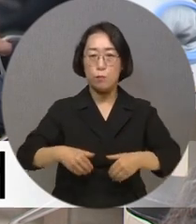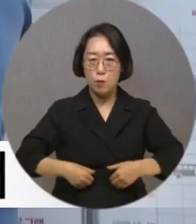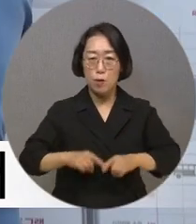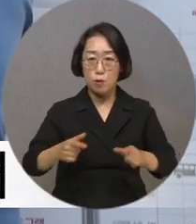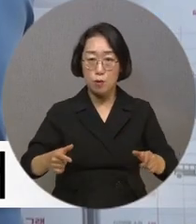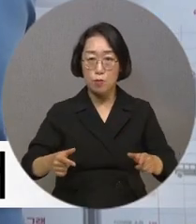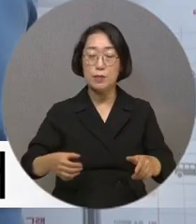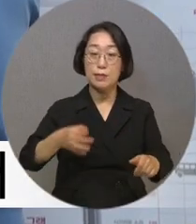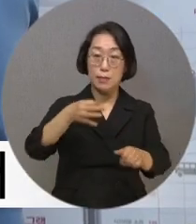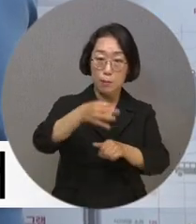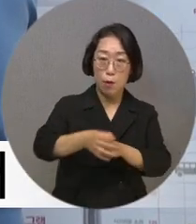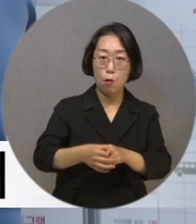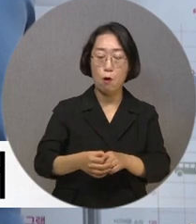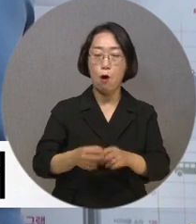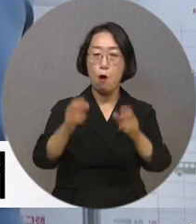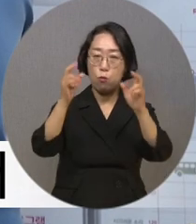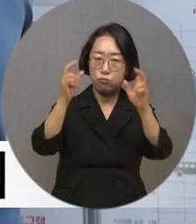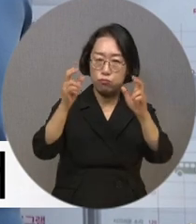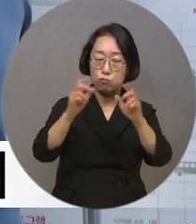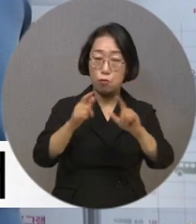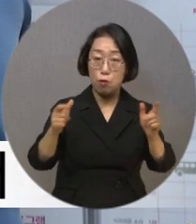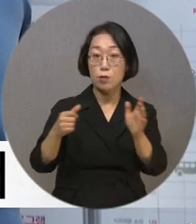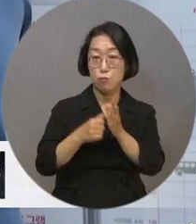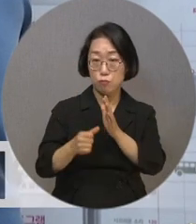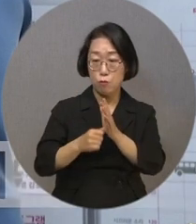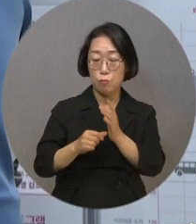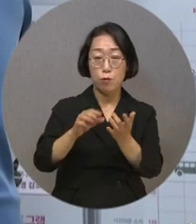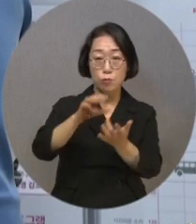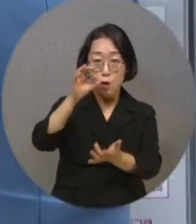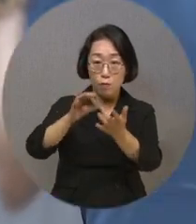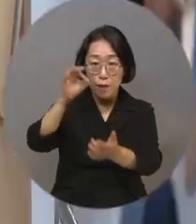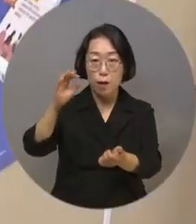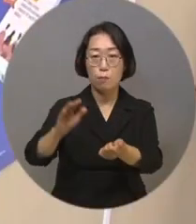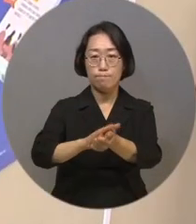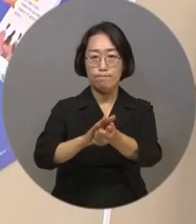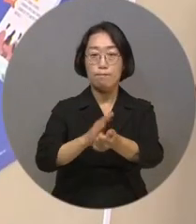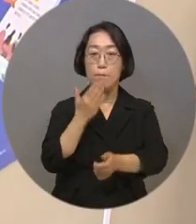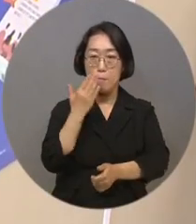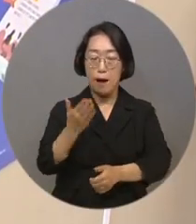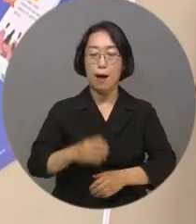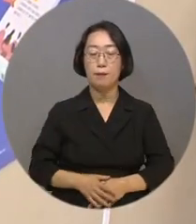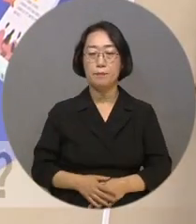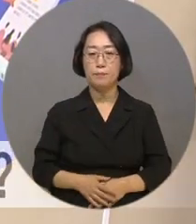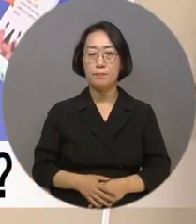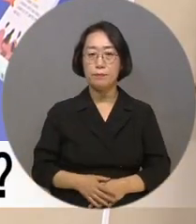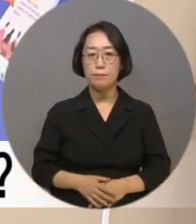급여와 냉난방 용품 지원 등의 선택 급여를 받을 수 있습니다.